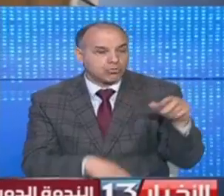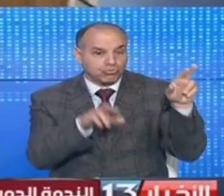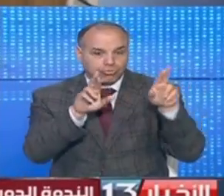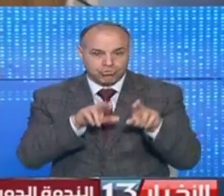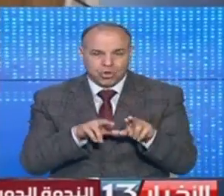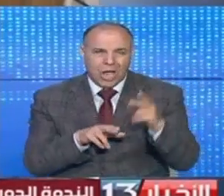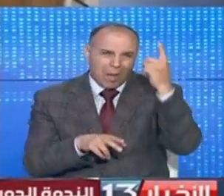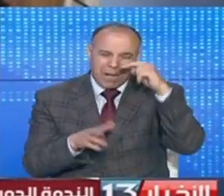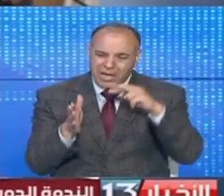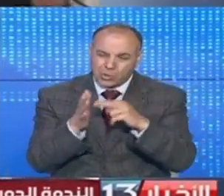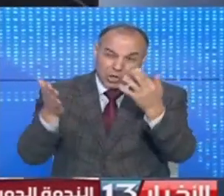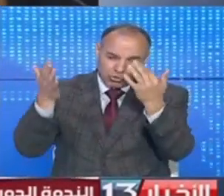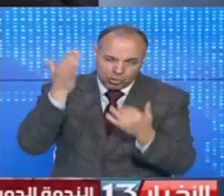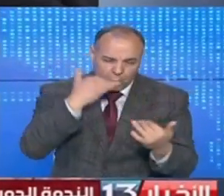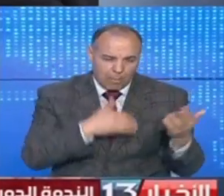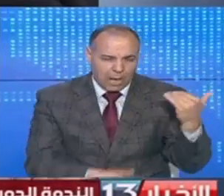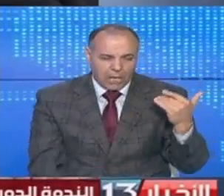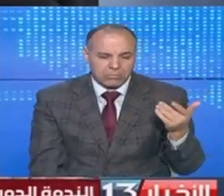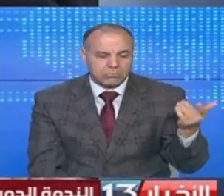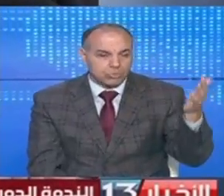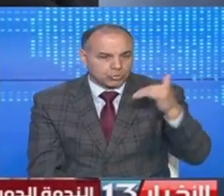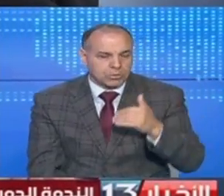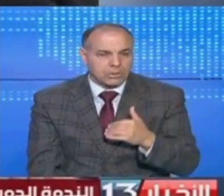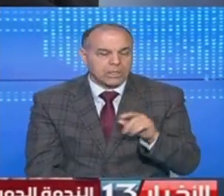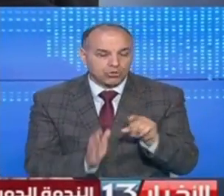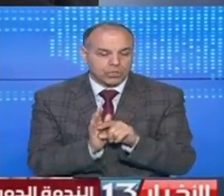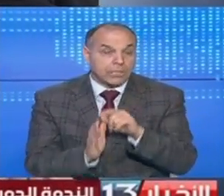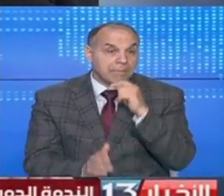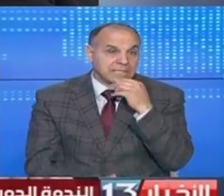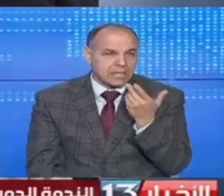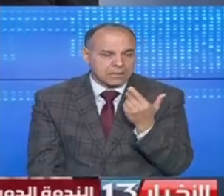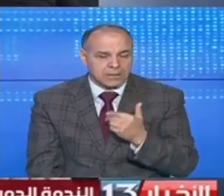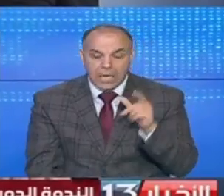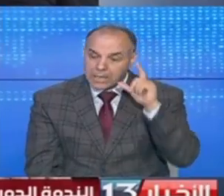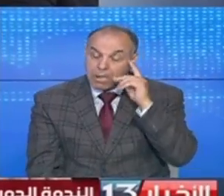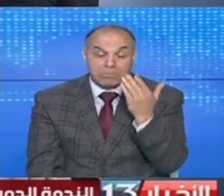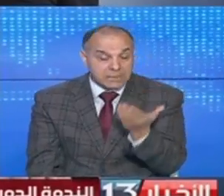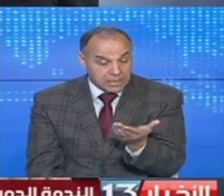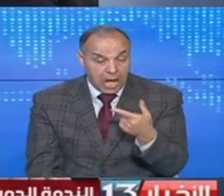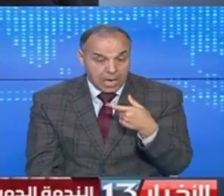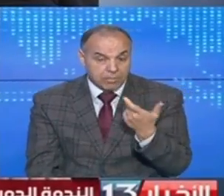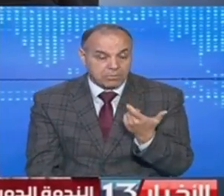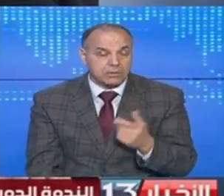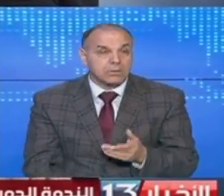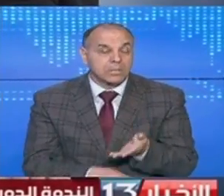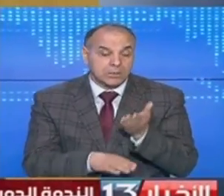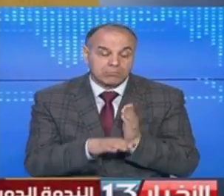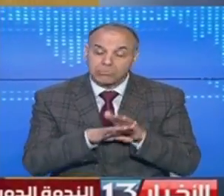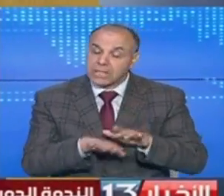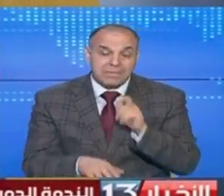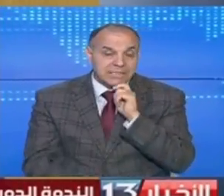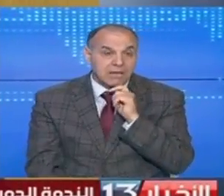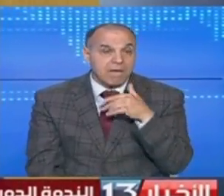بؤر التوتر اللي كانوا في سوريا او في دمشق وما زالت ليبيا غير مستقره